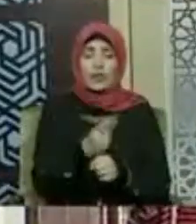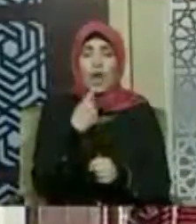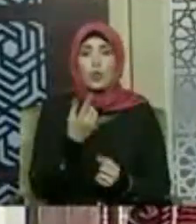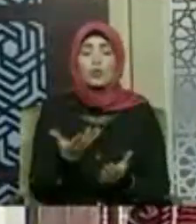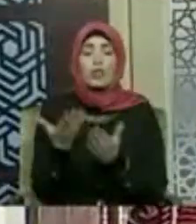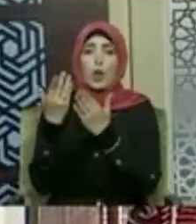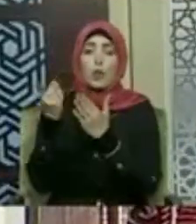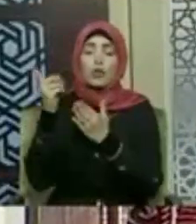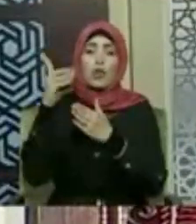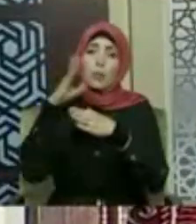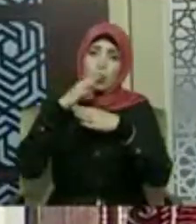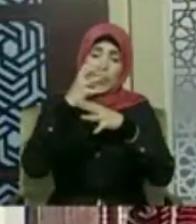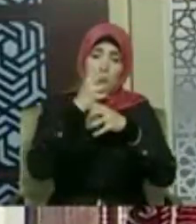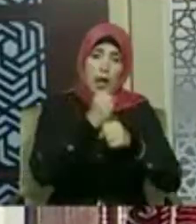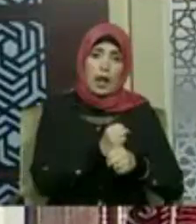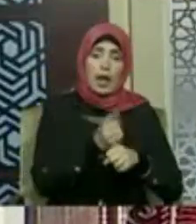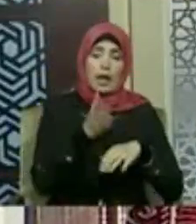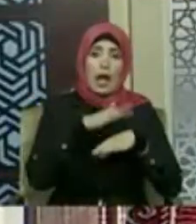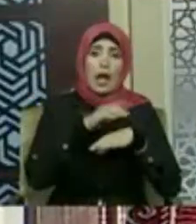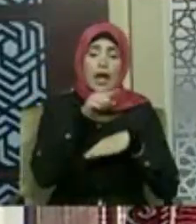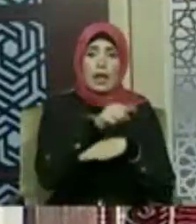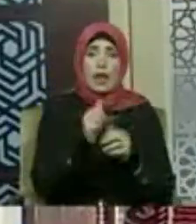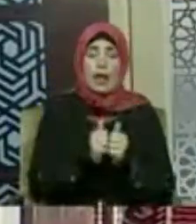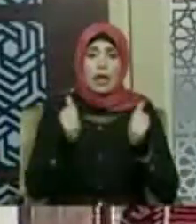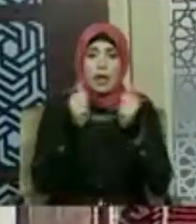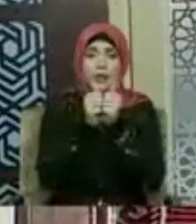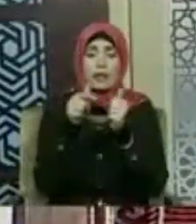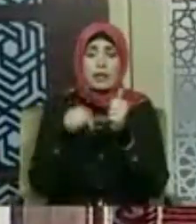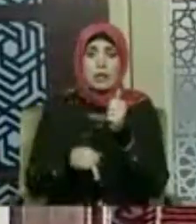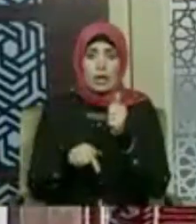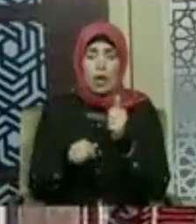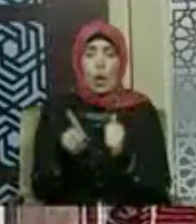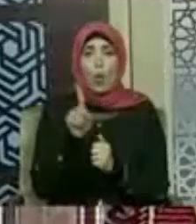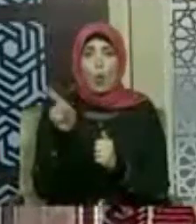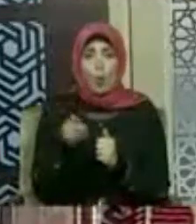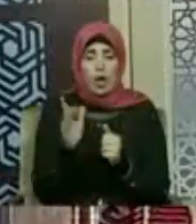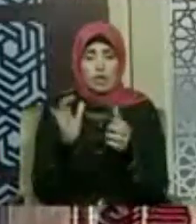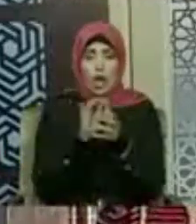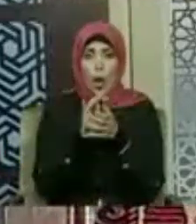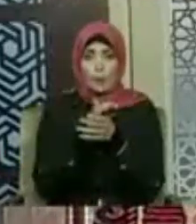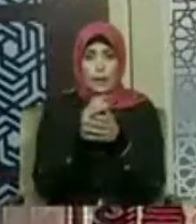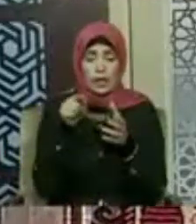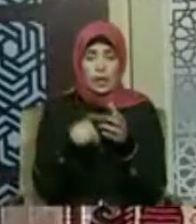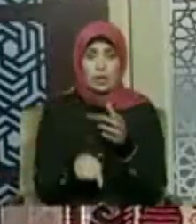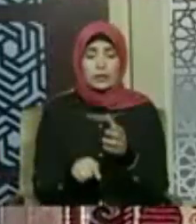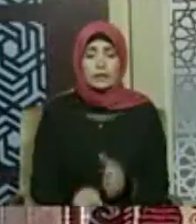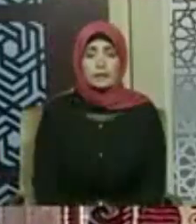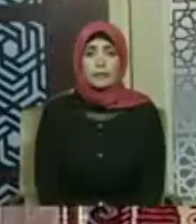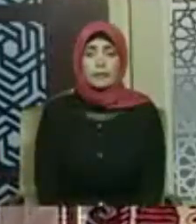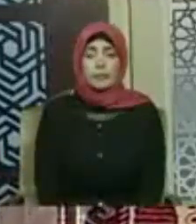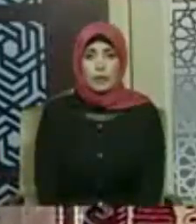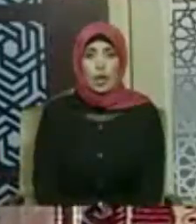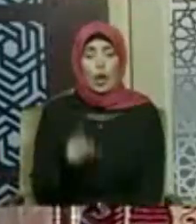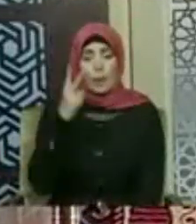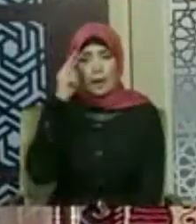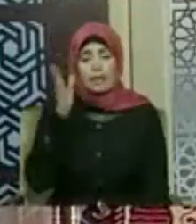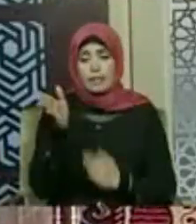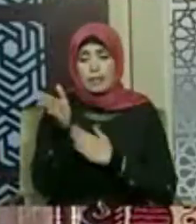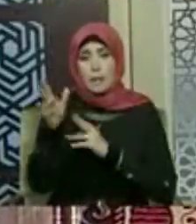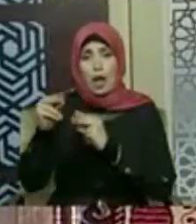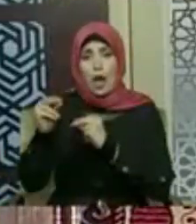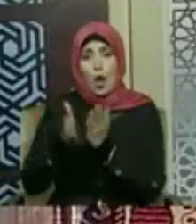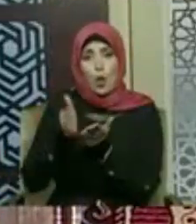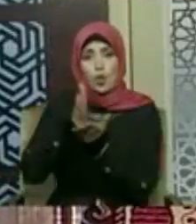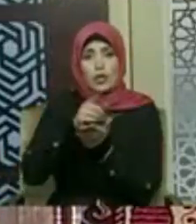ربي وسلامه عليه وعلى آله وصحبه ومن تبع